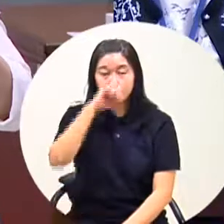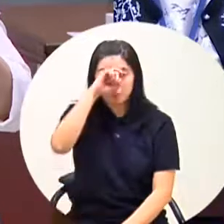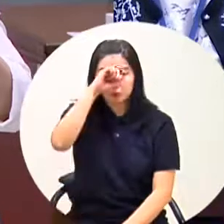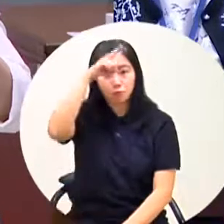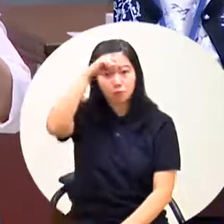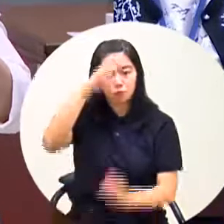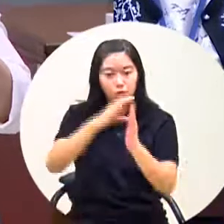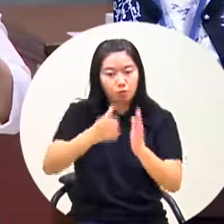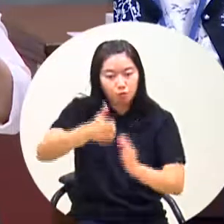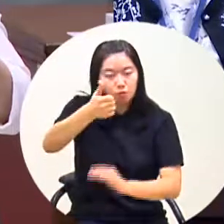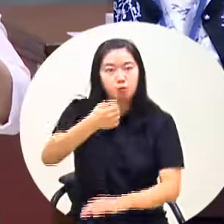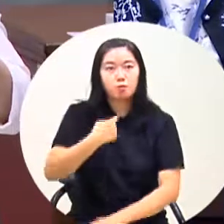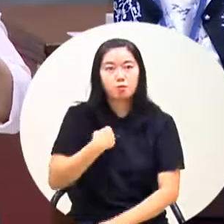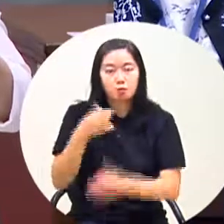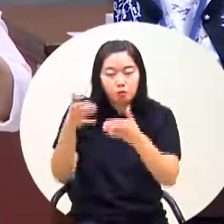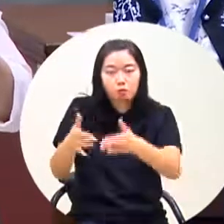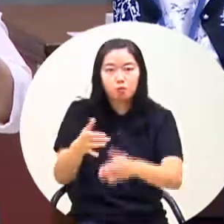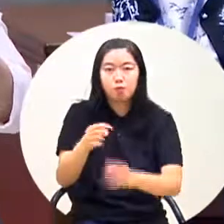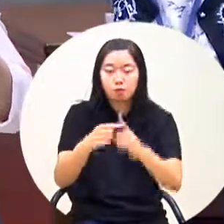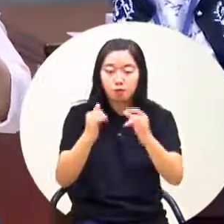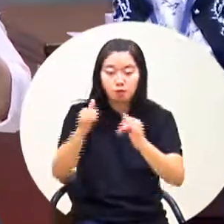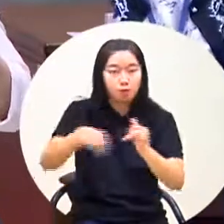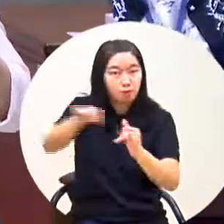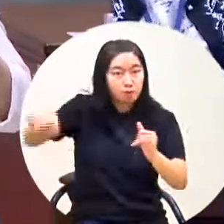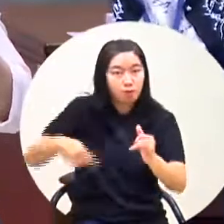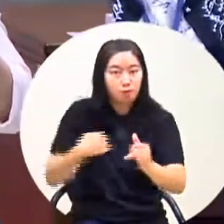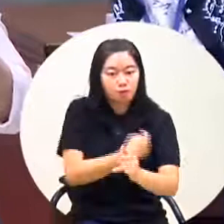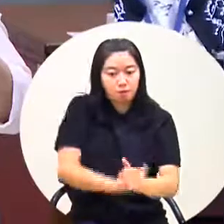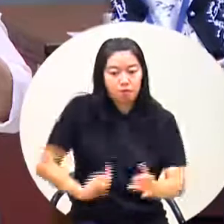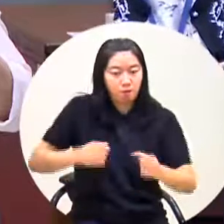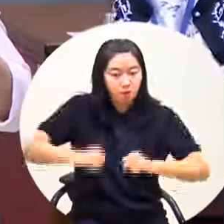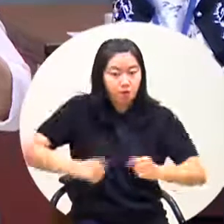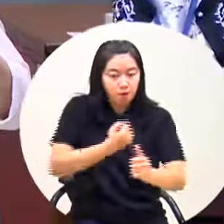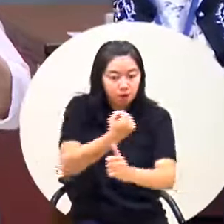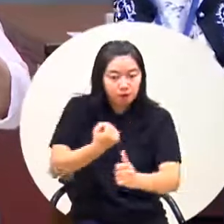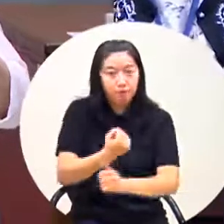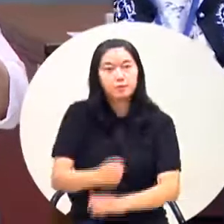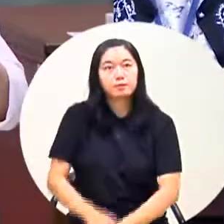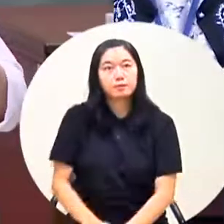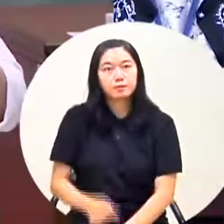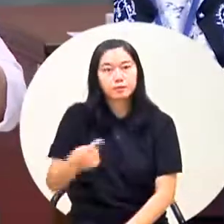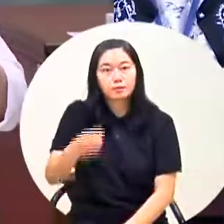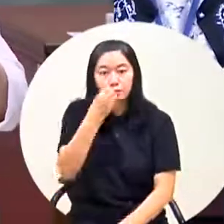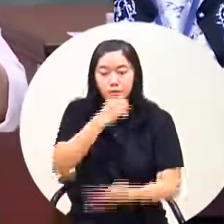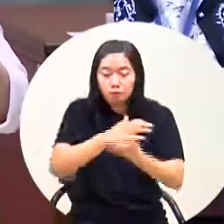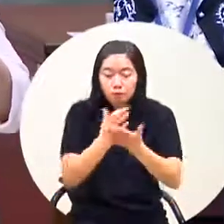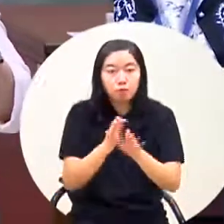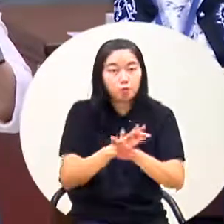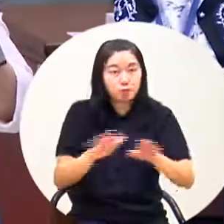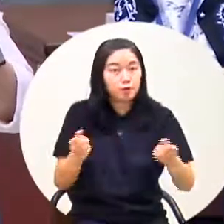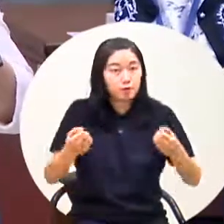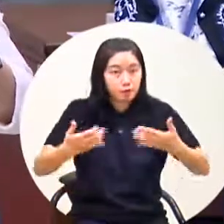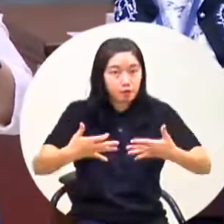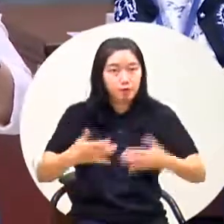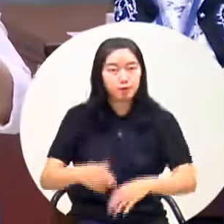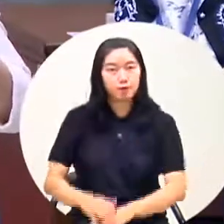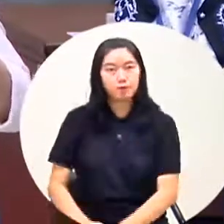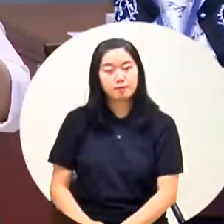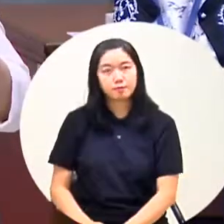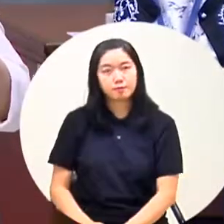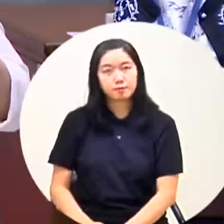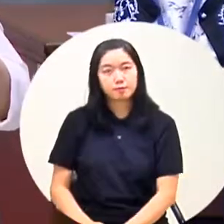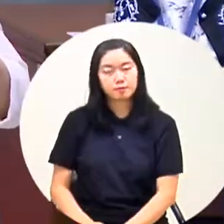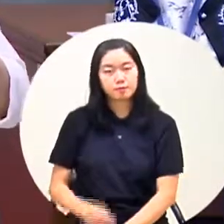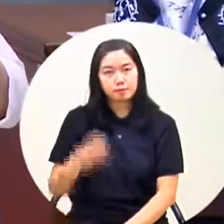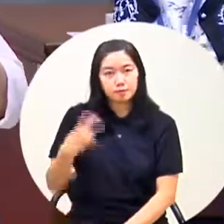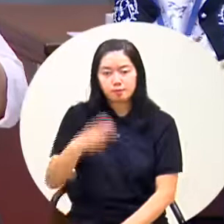特别为我们高雄市民健康来把关，尤其我们的食品安全的问题哦，还特别严加来